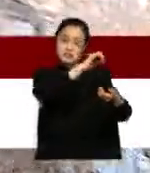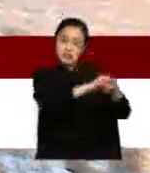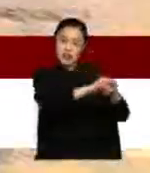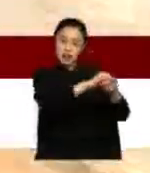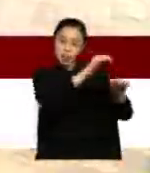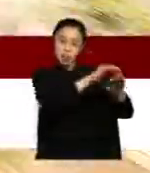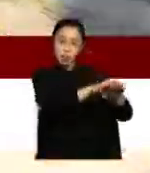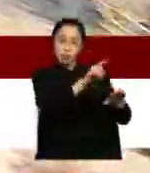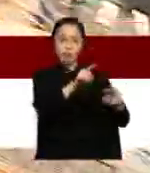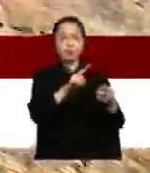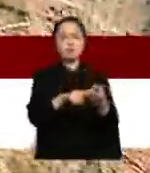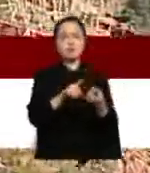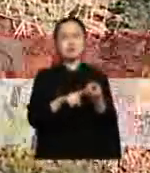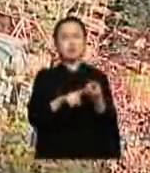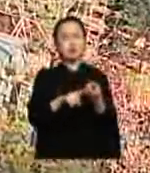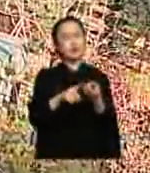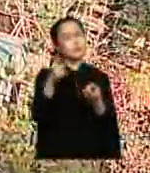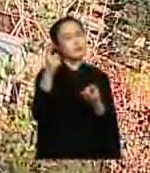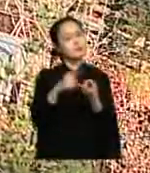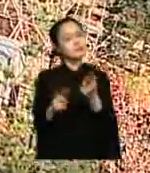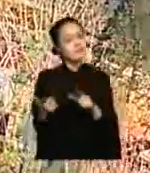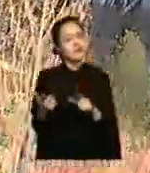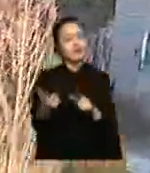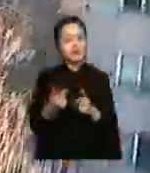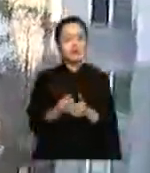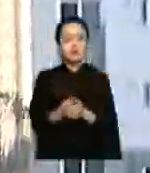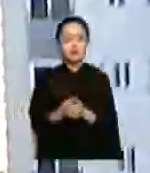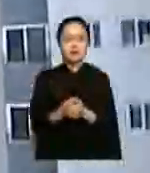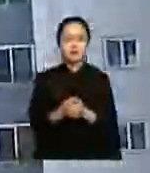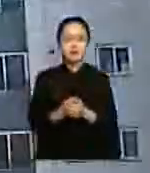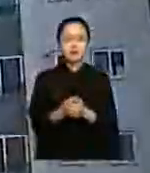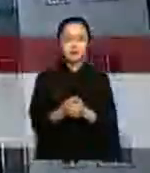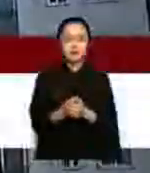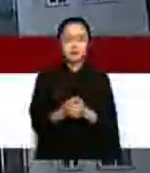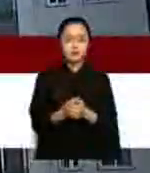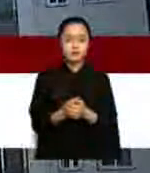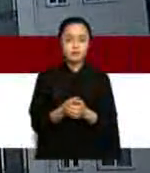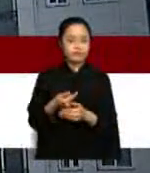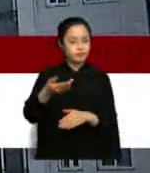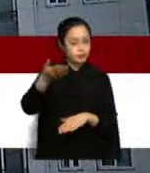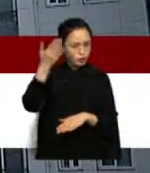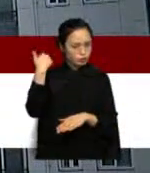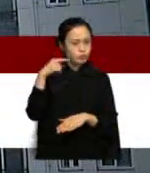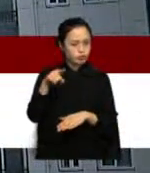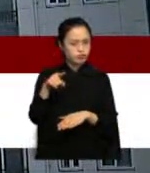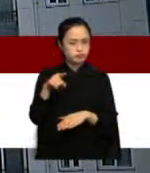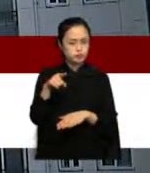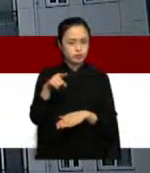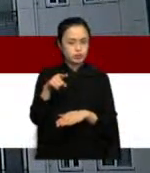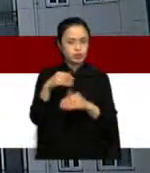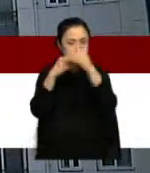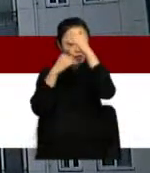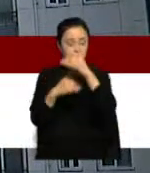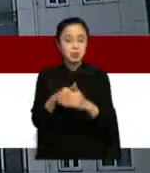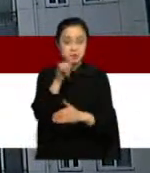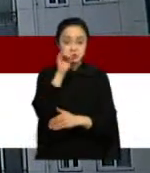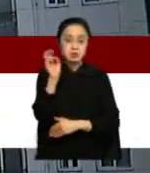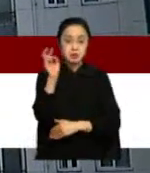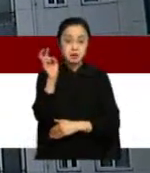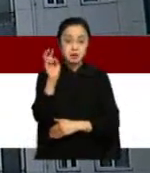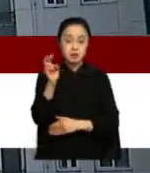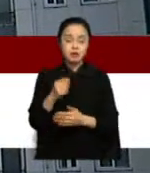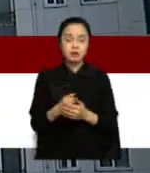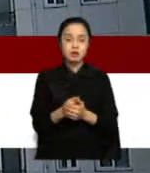기부채납 가이드라인이 먹지 않았기 때문입니다 경 전에는 뭐 그런 사례들이 뭐 일부 있었던 걸 알고